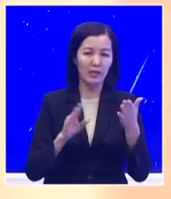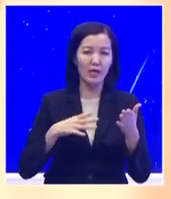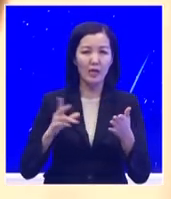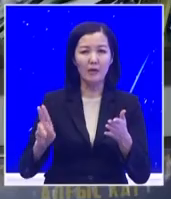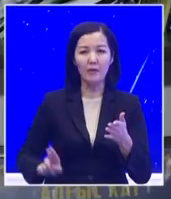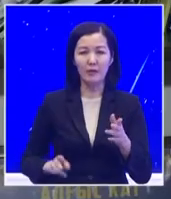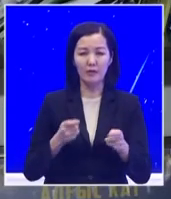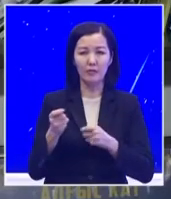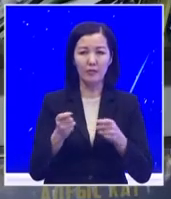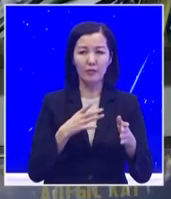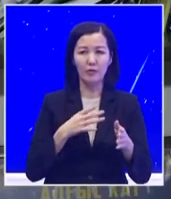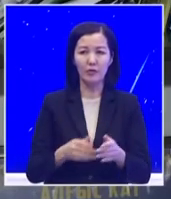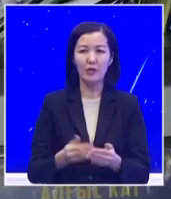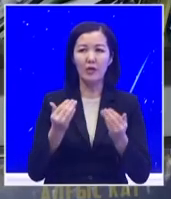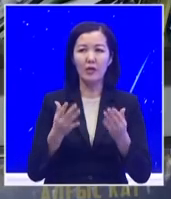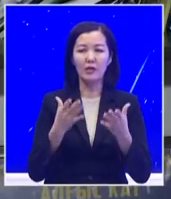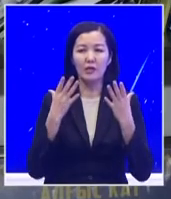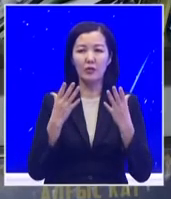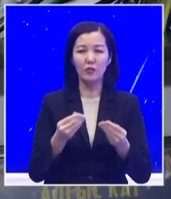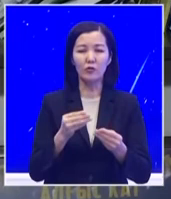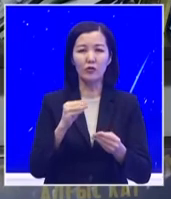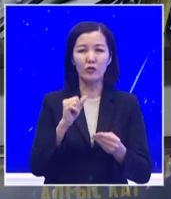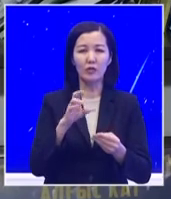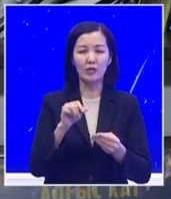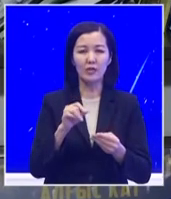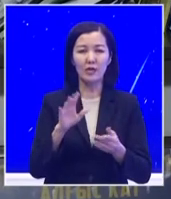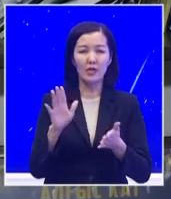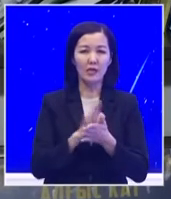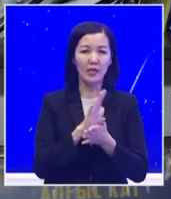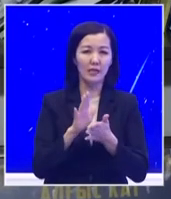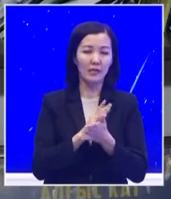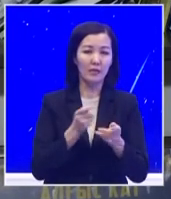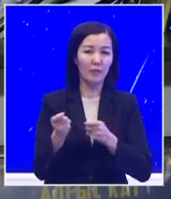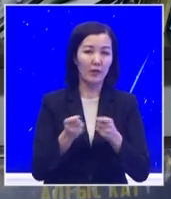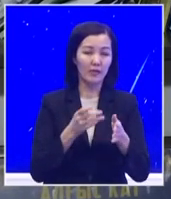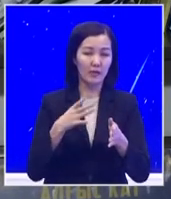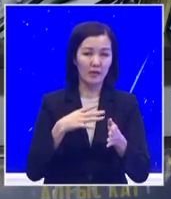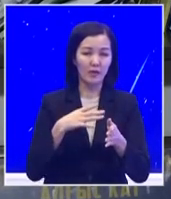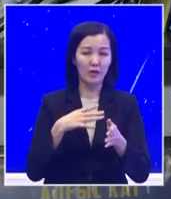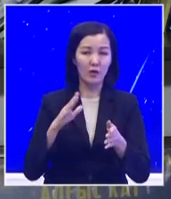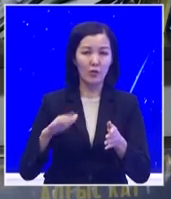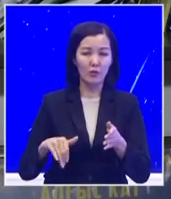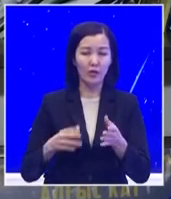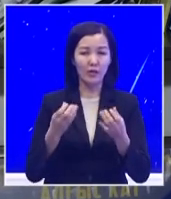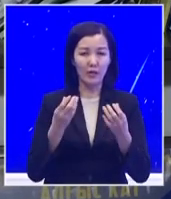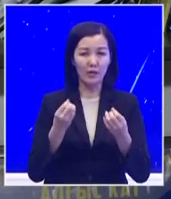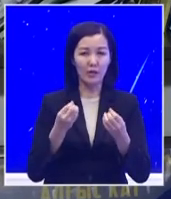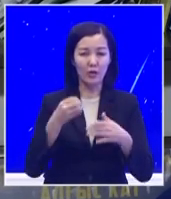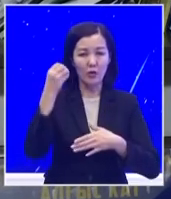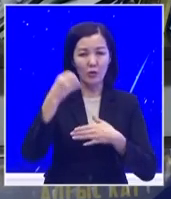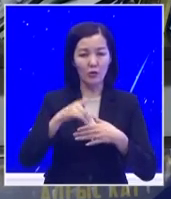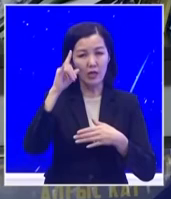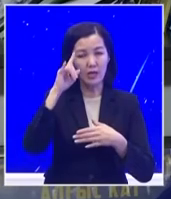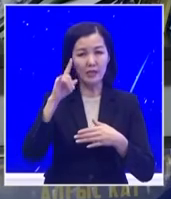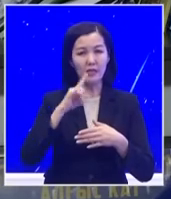білді. Қазіргі Жасылыш газетінің редакциясын басқарды. 1-2 жыл. Одан кейін, одан бөлек орталық